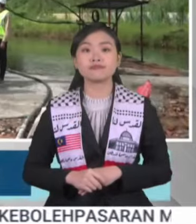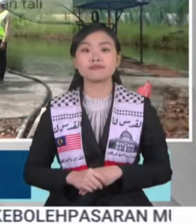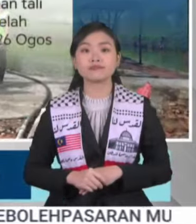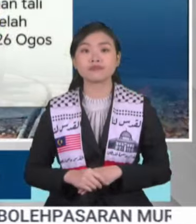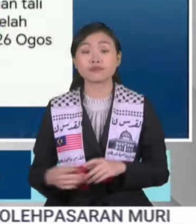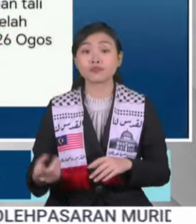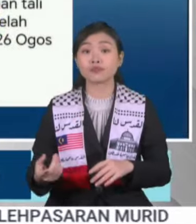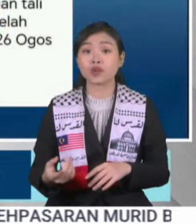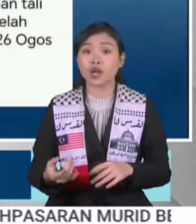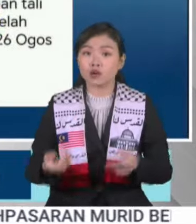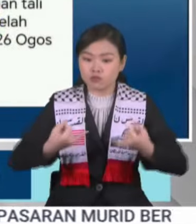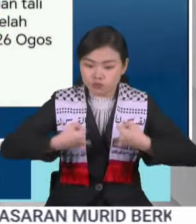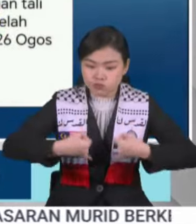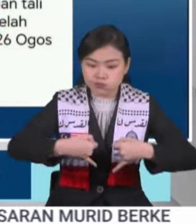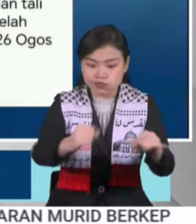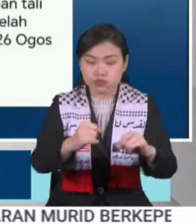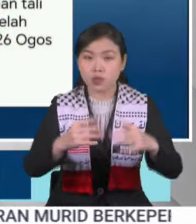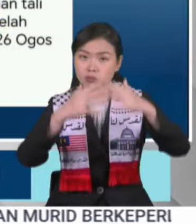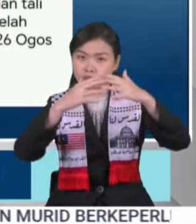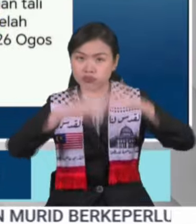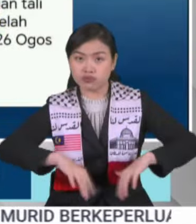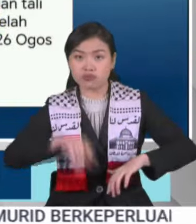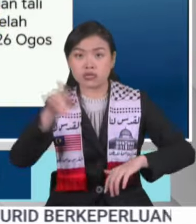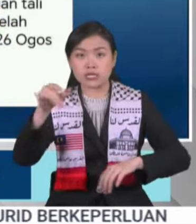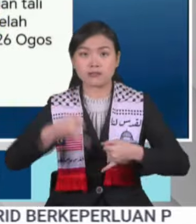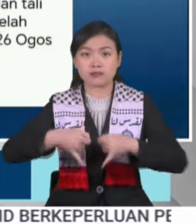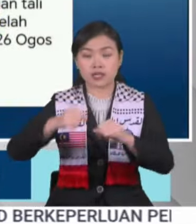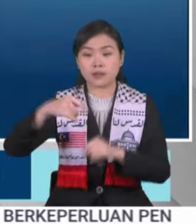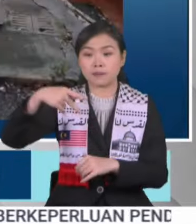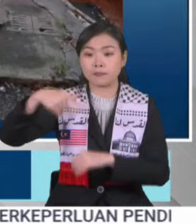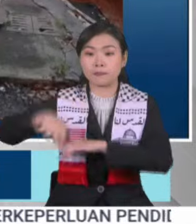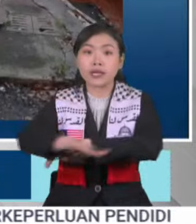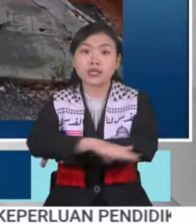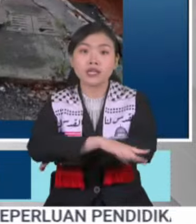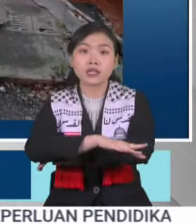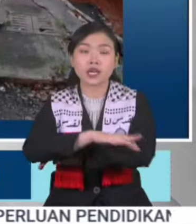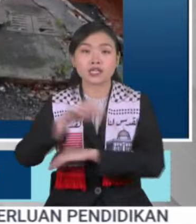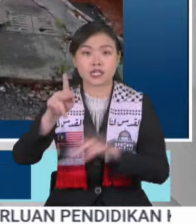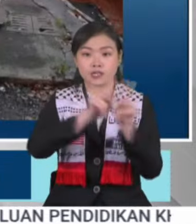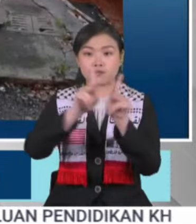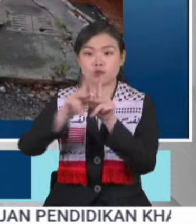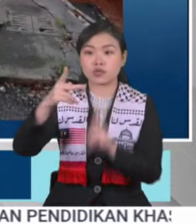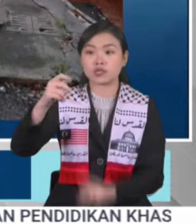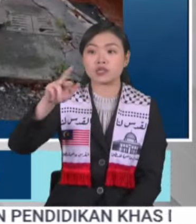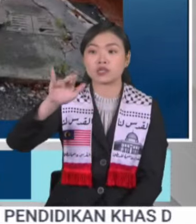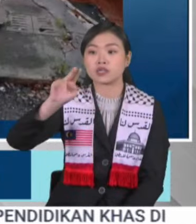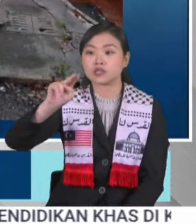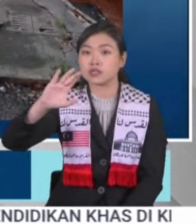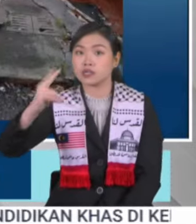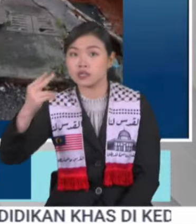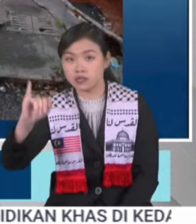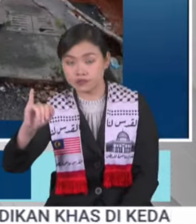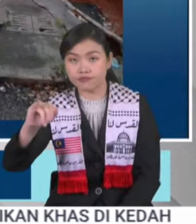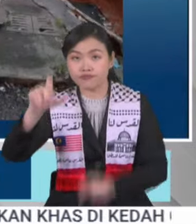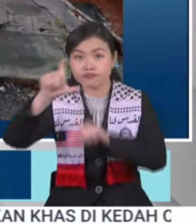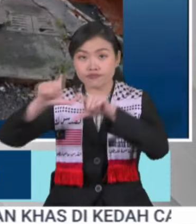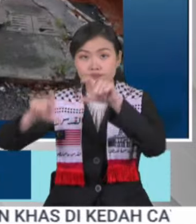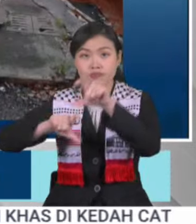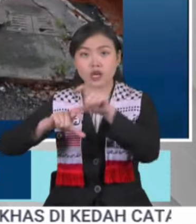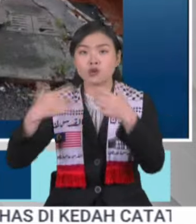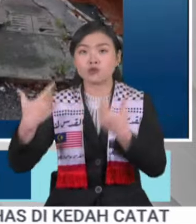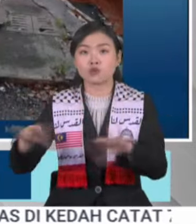pula mengenai kejadian longkang runtuh di Jalan Pantai Permai Kampung Kerinci. Dewan Bandaraya Kuala Lumpur telah melaksanakan